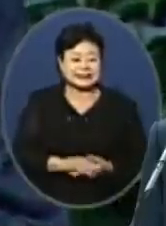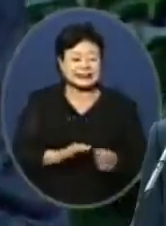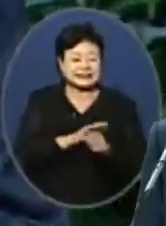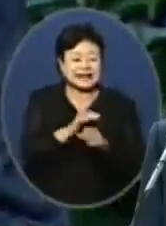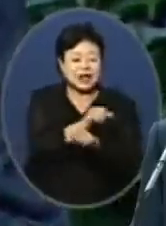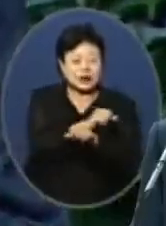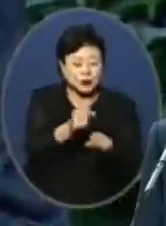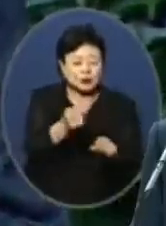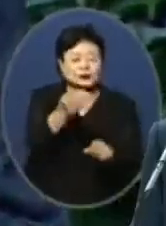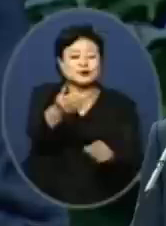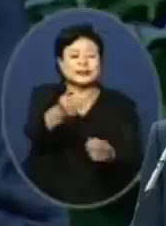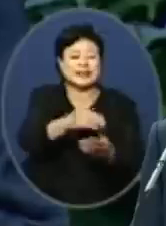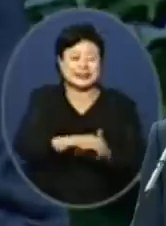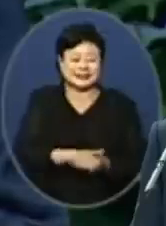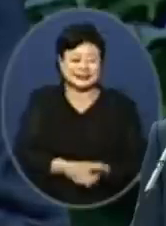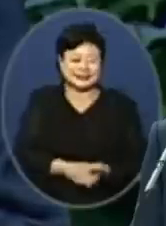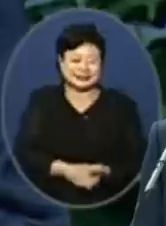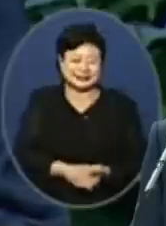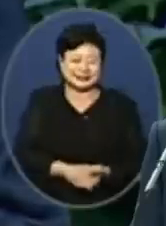사랑과 용서를 원합니다.